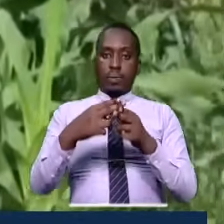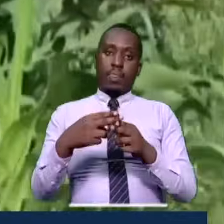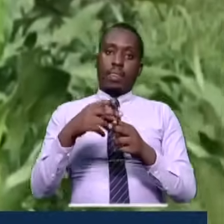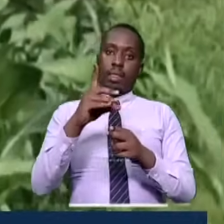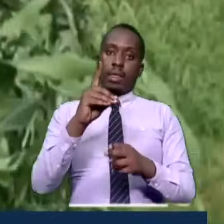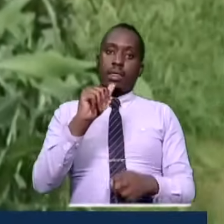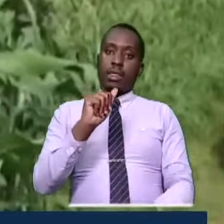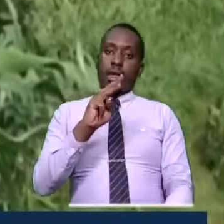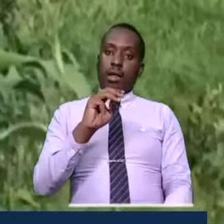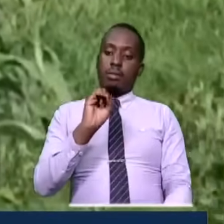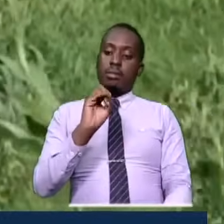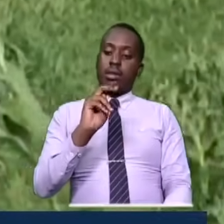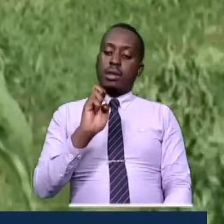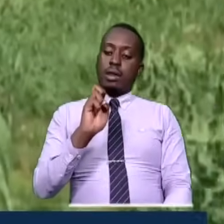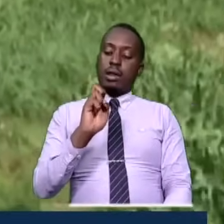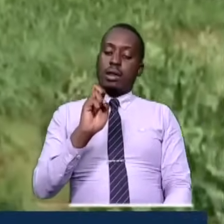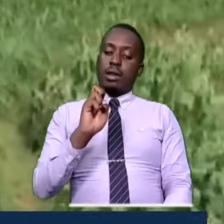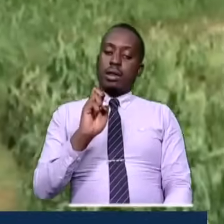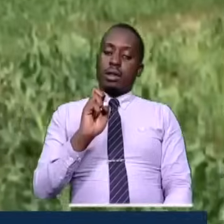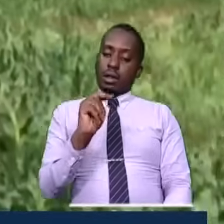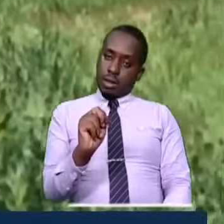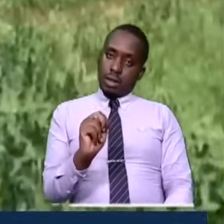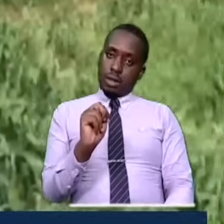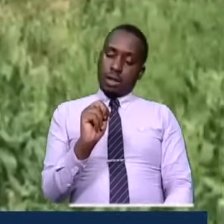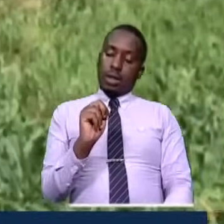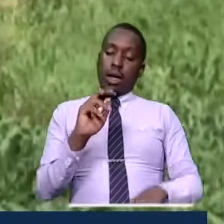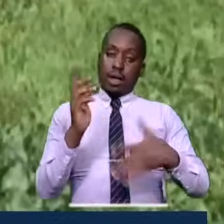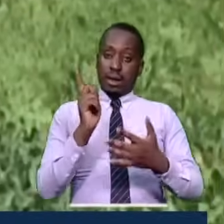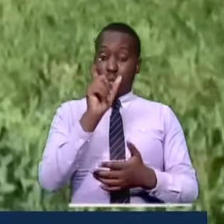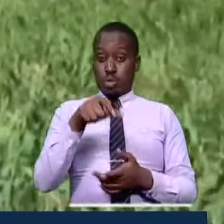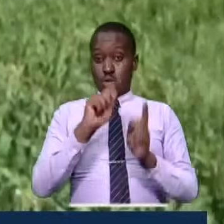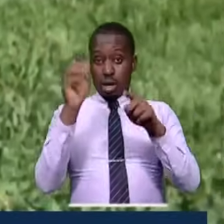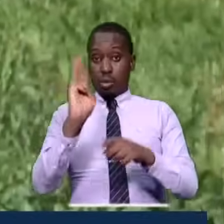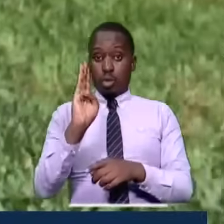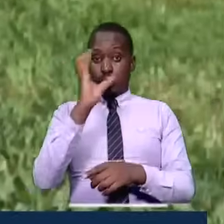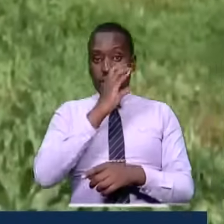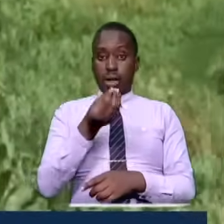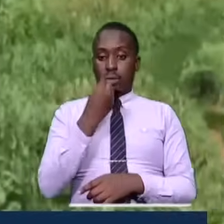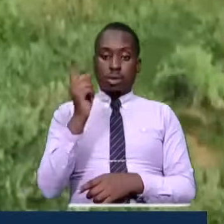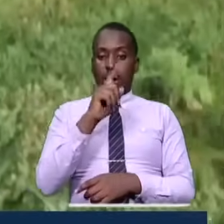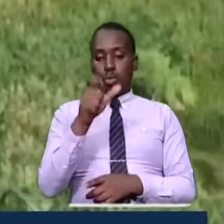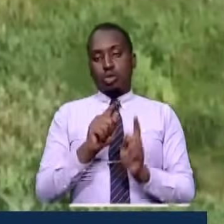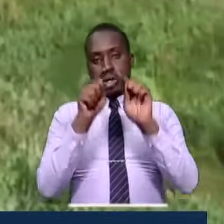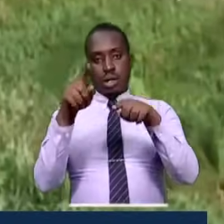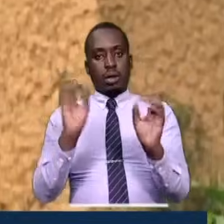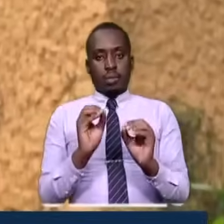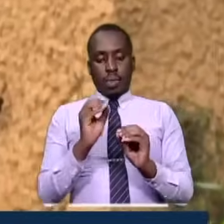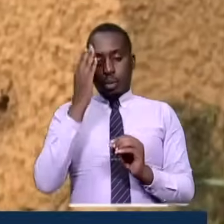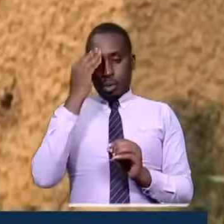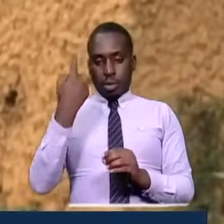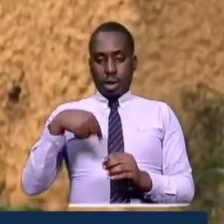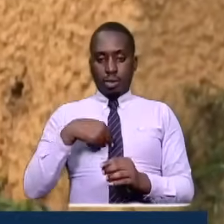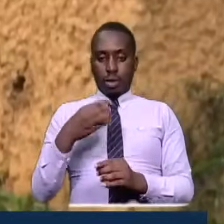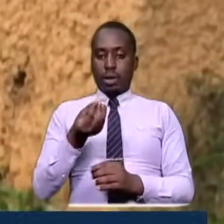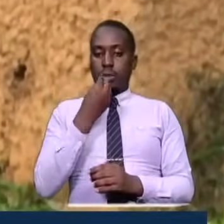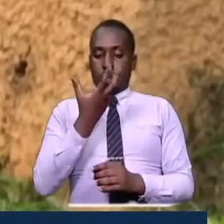Damian Nkundimana Damien nta muntu ukijya i Burundi ngo agiye gushaka ibyo kurya oya nta muntu ukijyayo kubera uko natwe